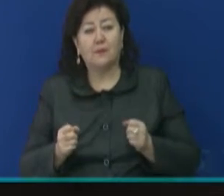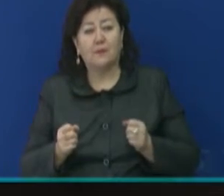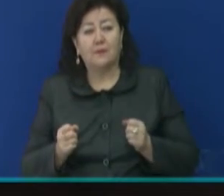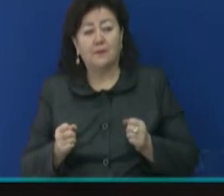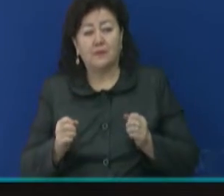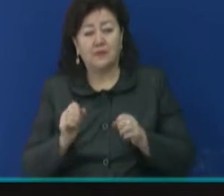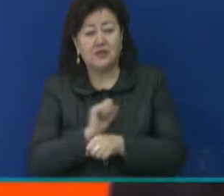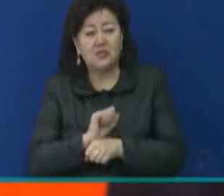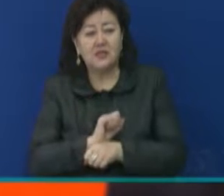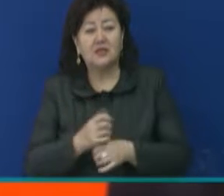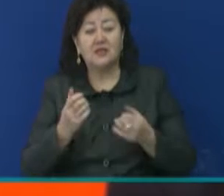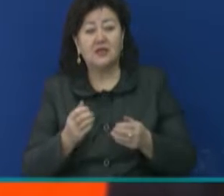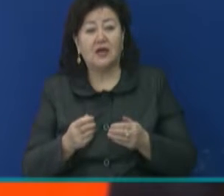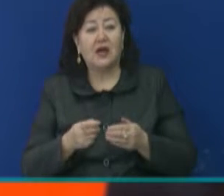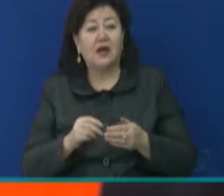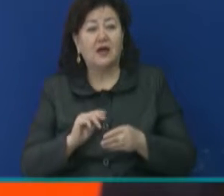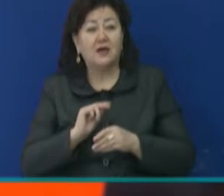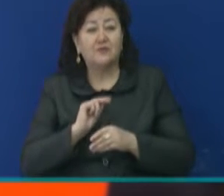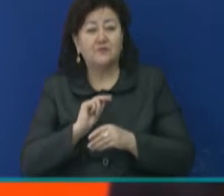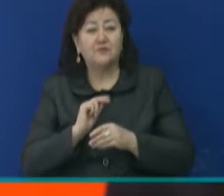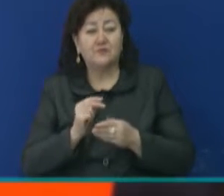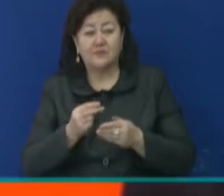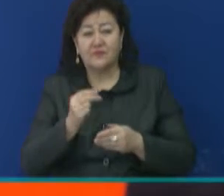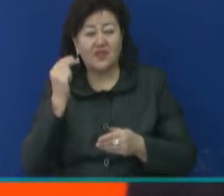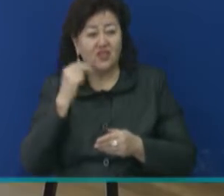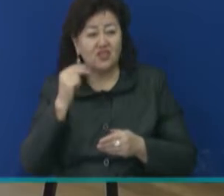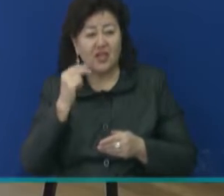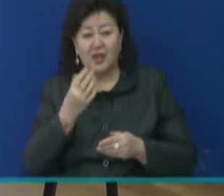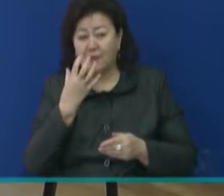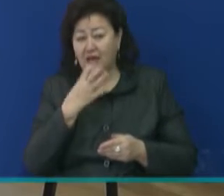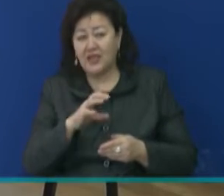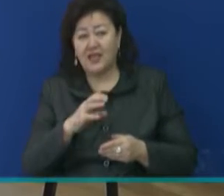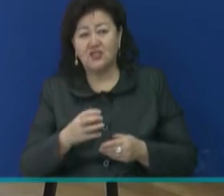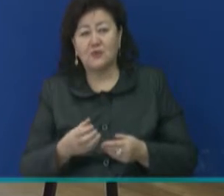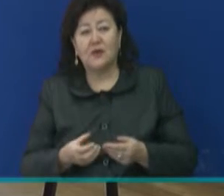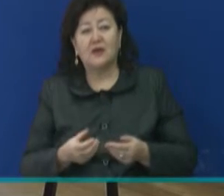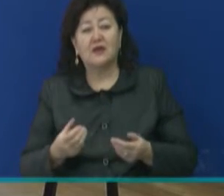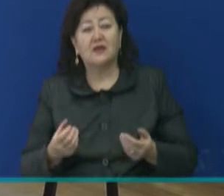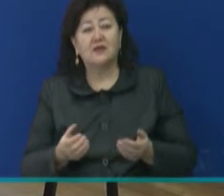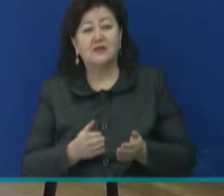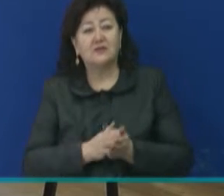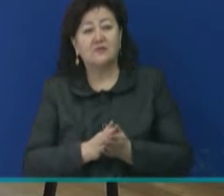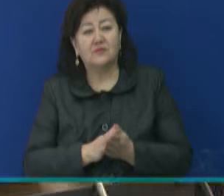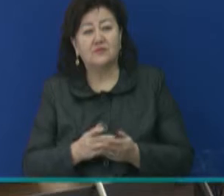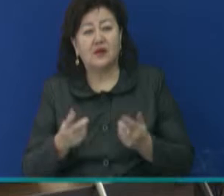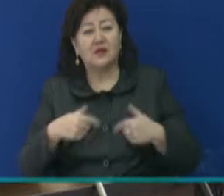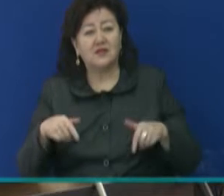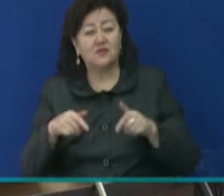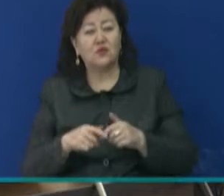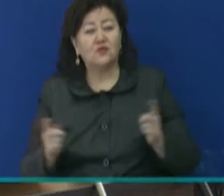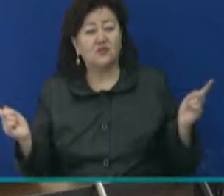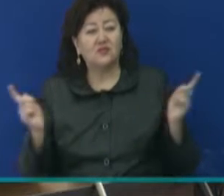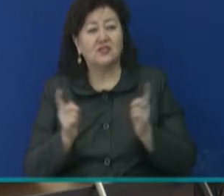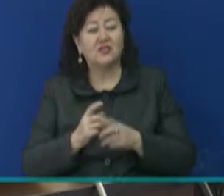подкрепиться и согреться горячим чаем Далее в здании Департамента по чрезвычайным ситуациям области Абай прошла встреча ответственных лиц где была